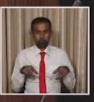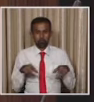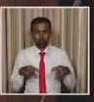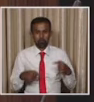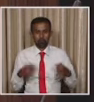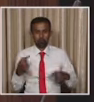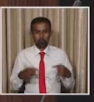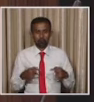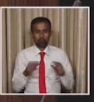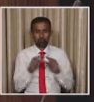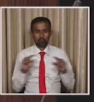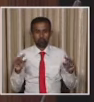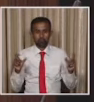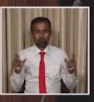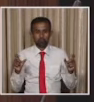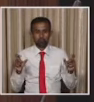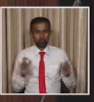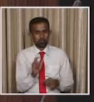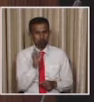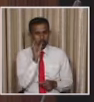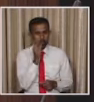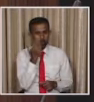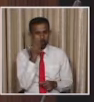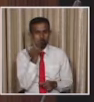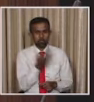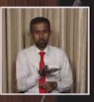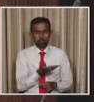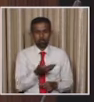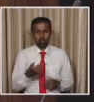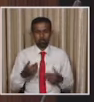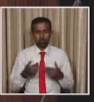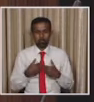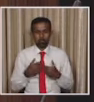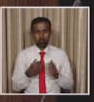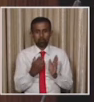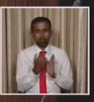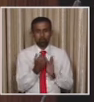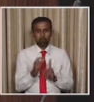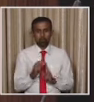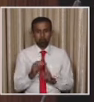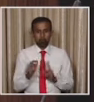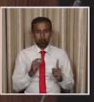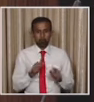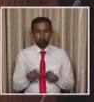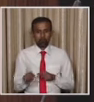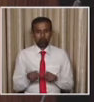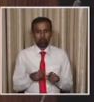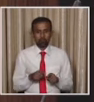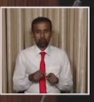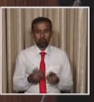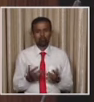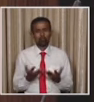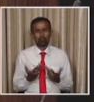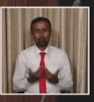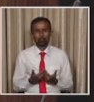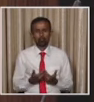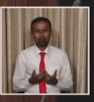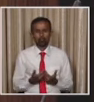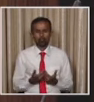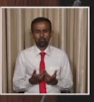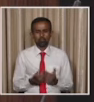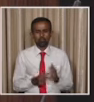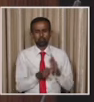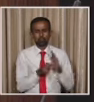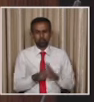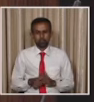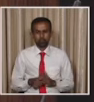තියෙන මාතෘකාව දෙස බලද්දි පේනවා අපි මේ විවස්ථාදායකයන් විදිහට කොච්චර